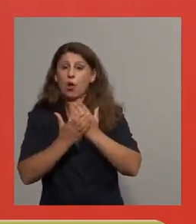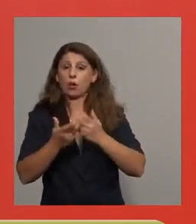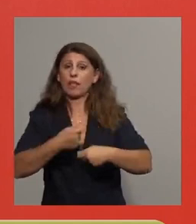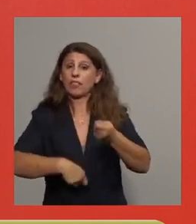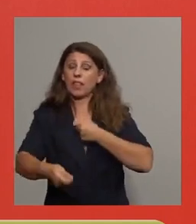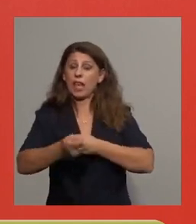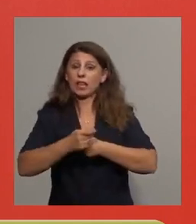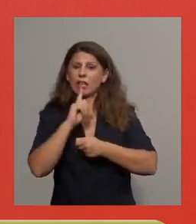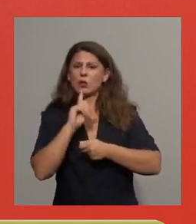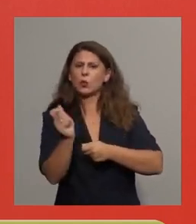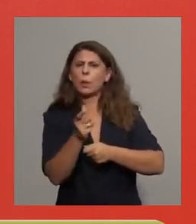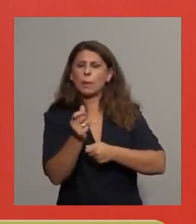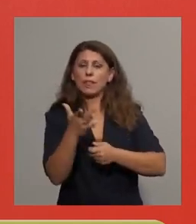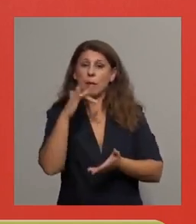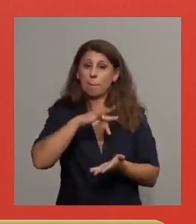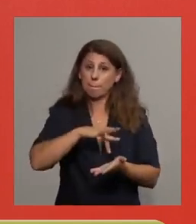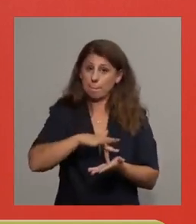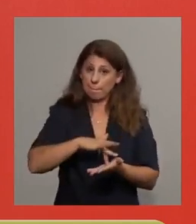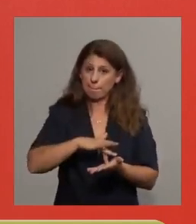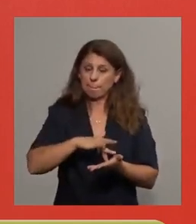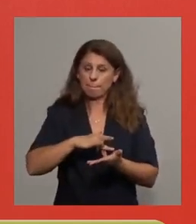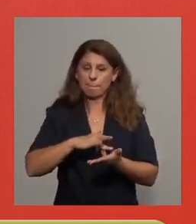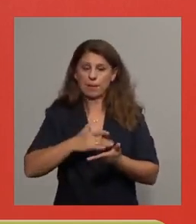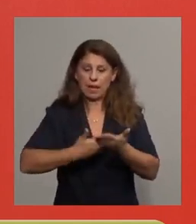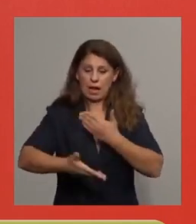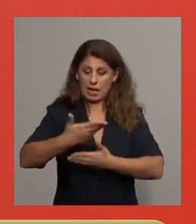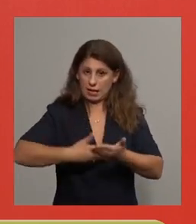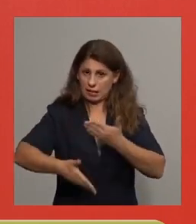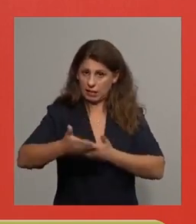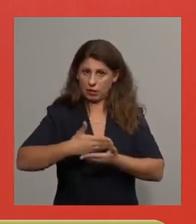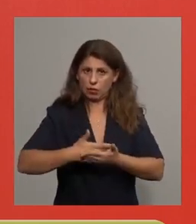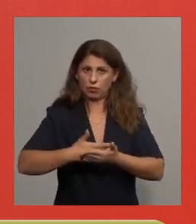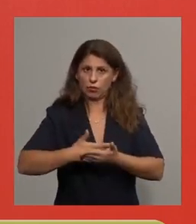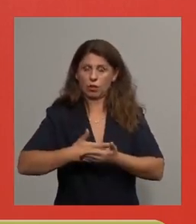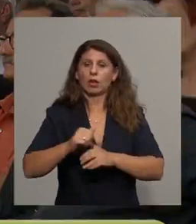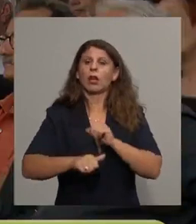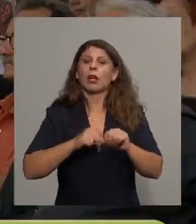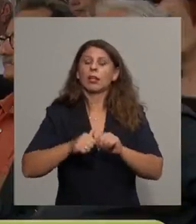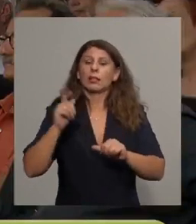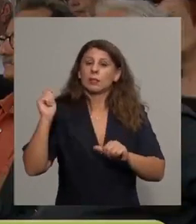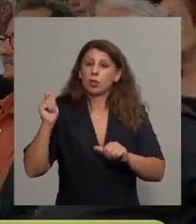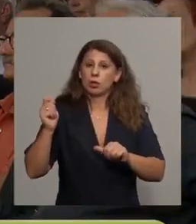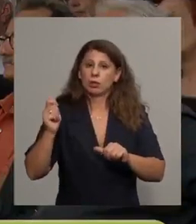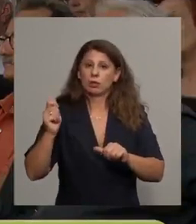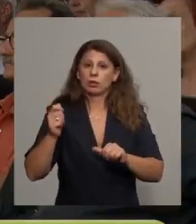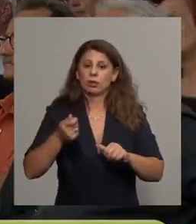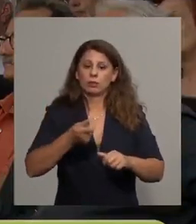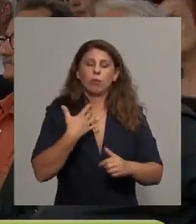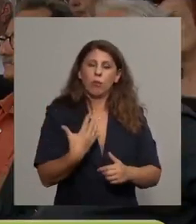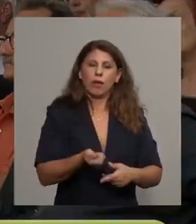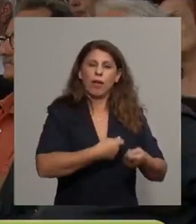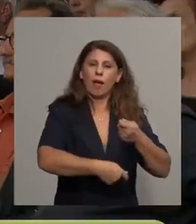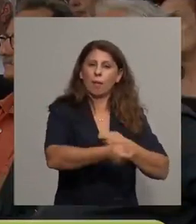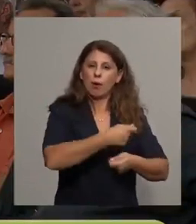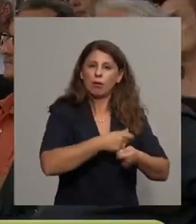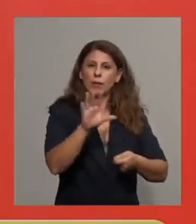των απορριμμάτων, με επίκεντρο την ανακύκλωση και ανατροπή της πολιτικής που την εμπορευματοποιεί